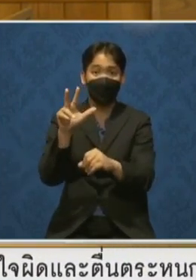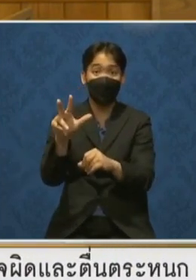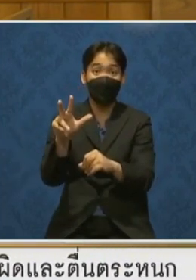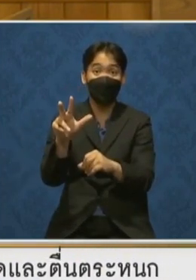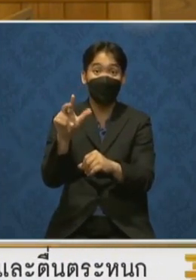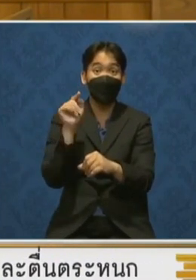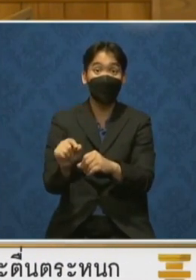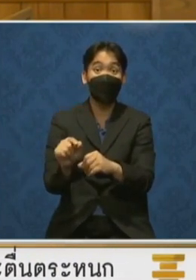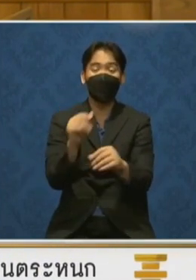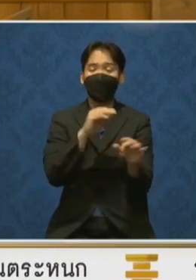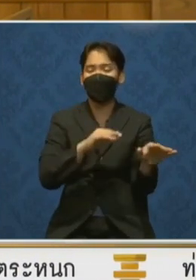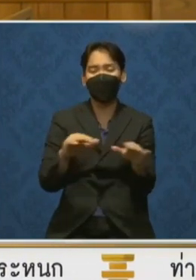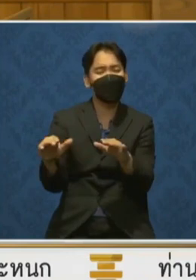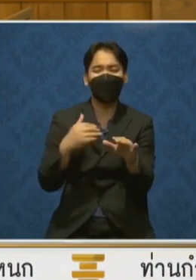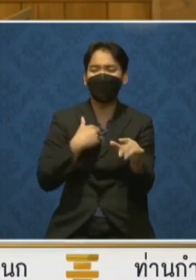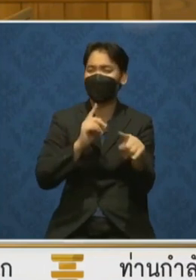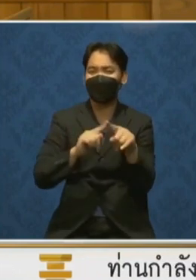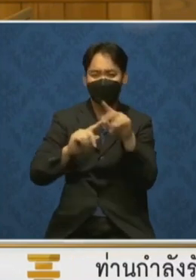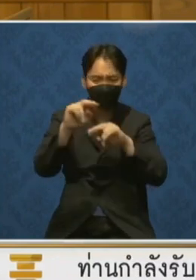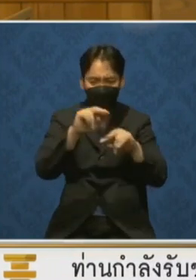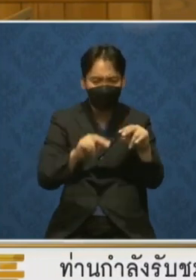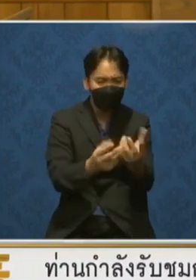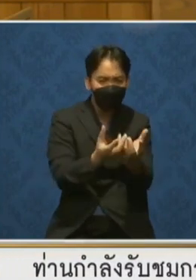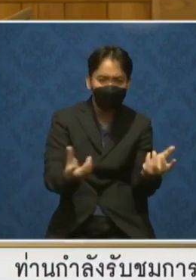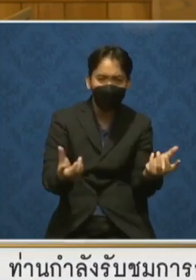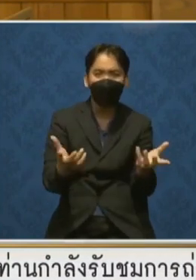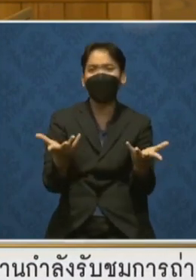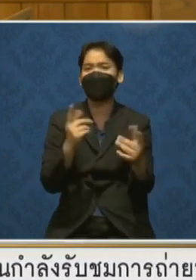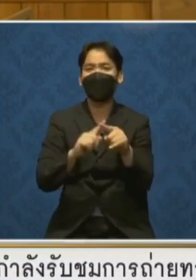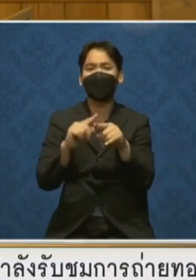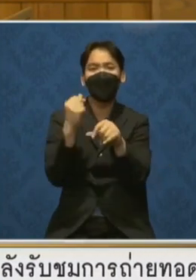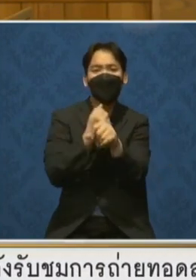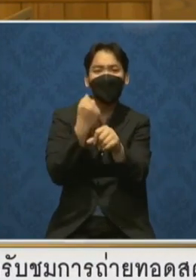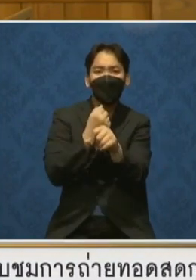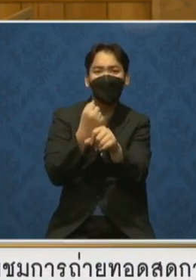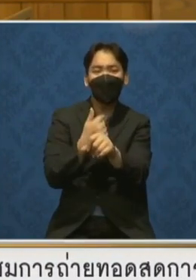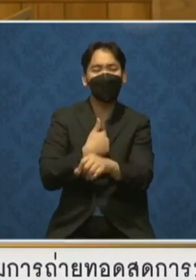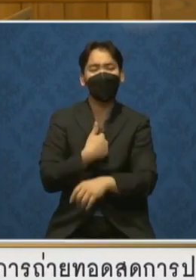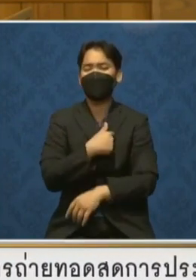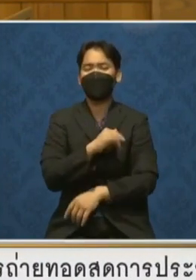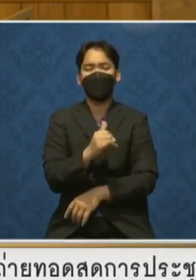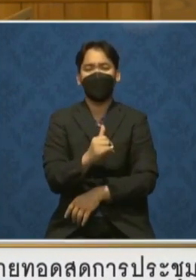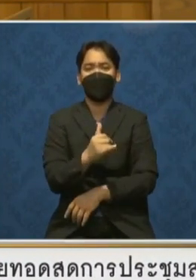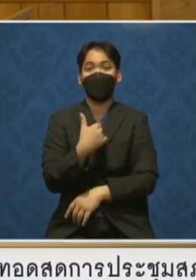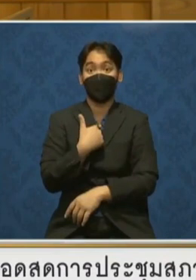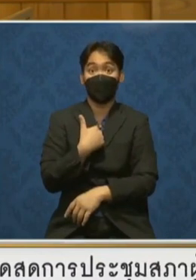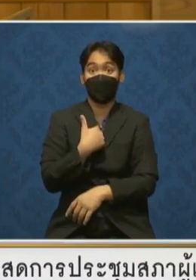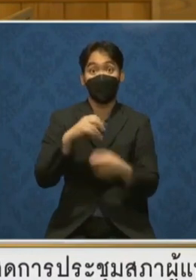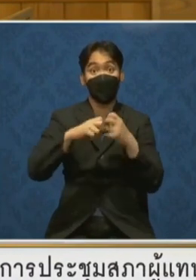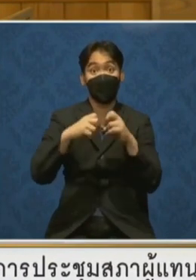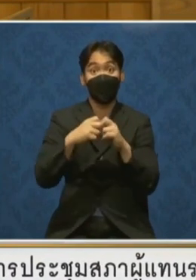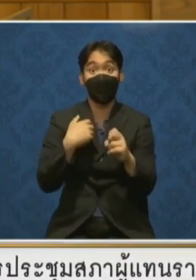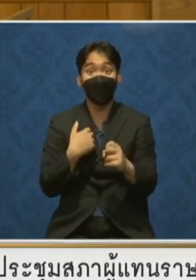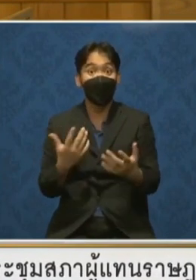ยืนยันว่าเรื่องใดที่มีความจำเป็นเร่งด่วนจะเร่งรัดปรับงบประมาณให้ได้เพิ่มขึ้นค่ะแต่